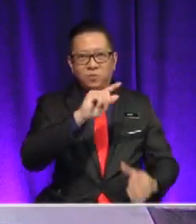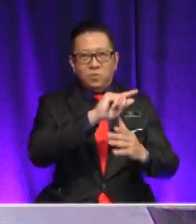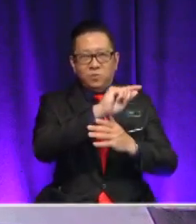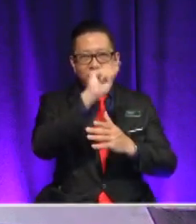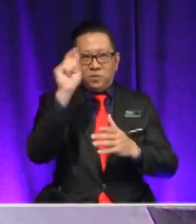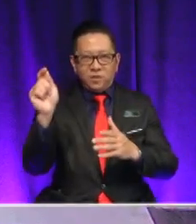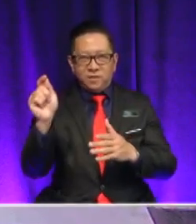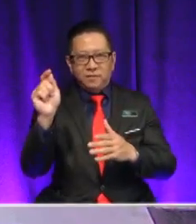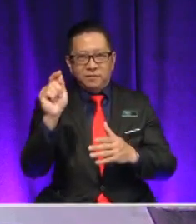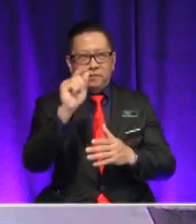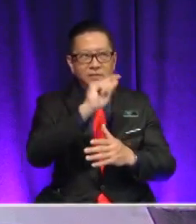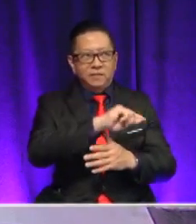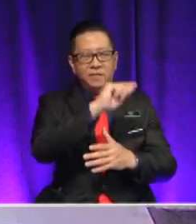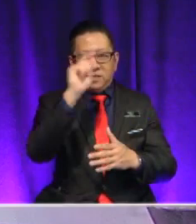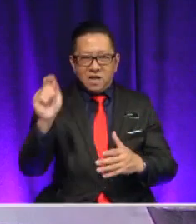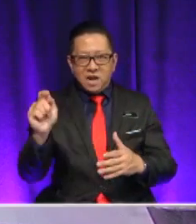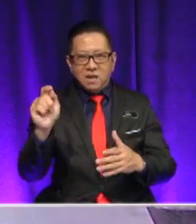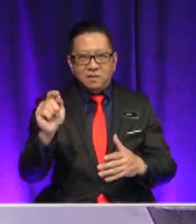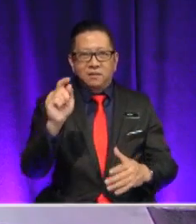dua tiga